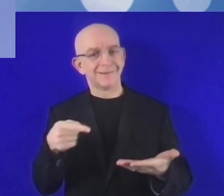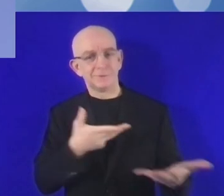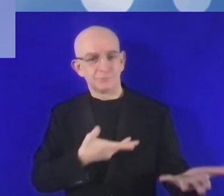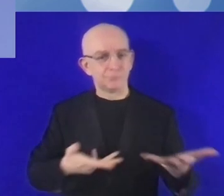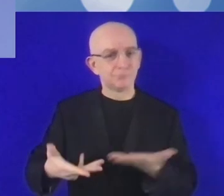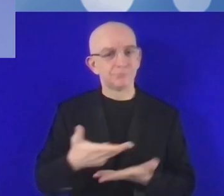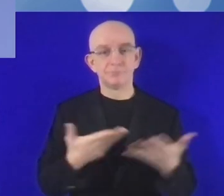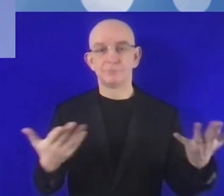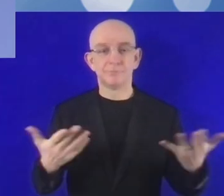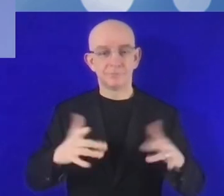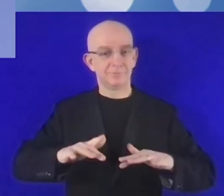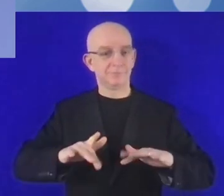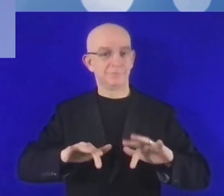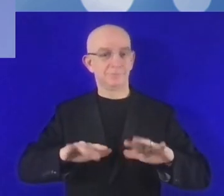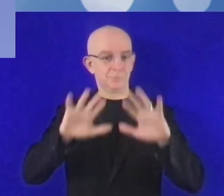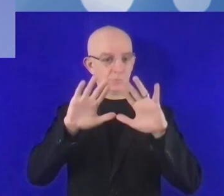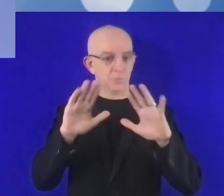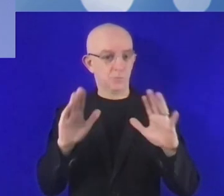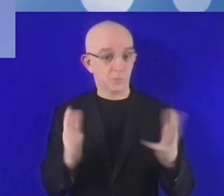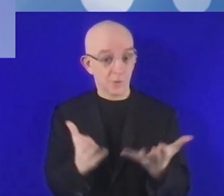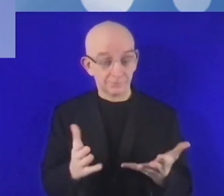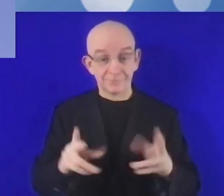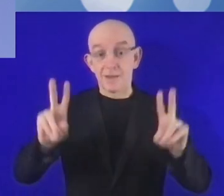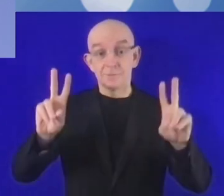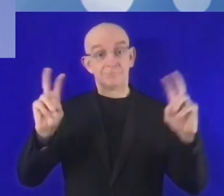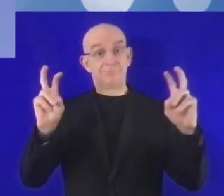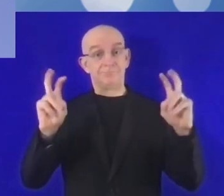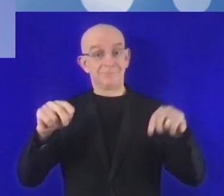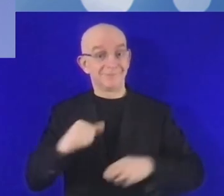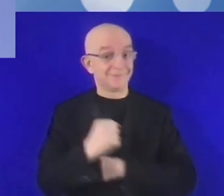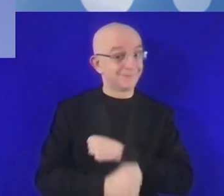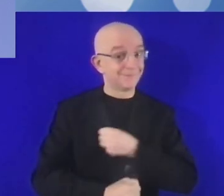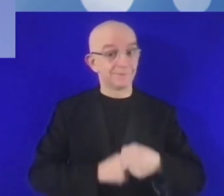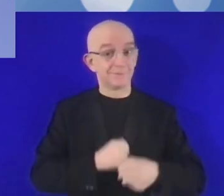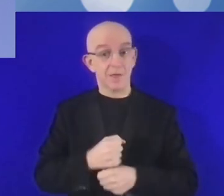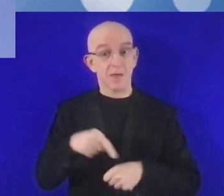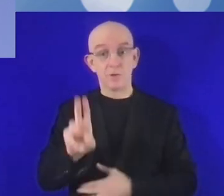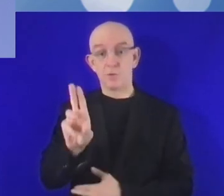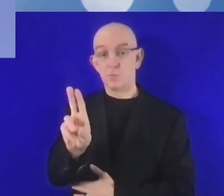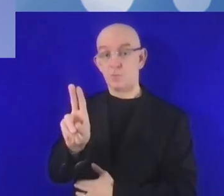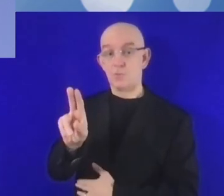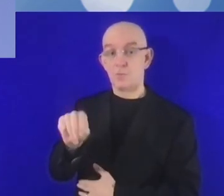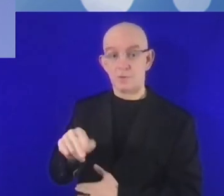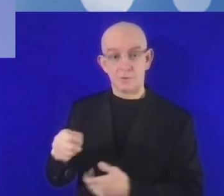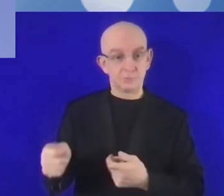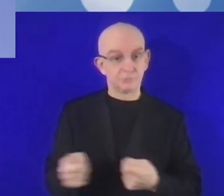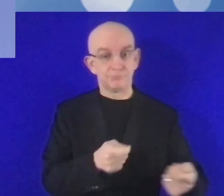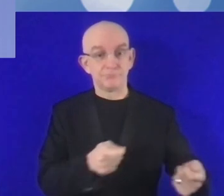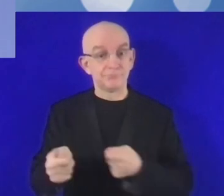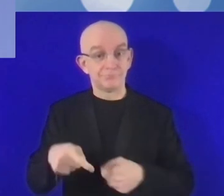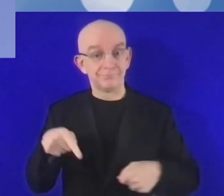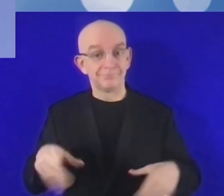нами в онлайновом режиме, потому что мы будем говорить об интернете. Мы встречаемся на